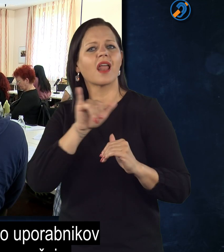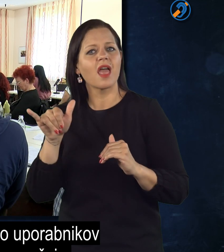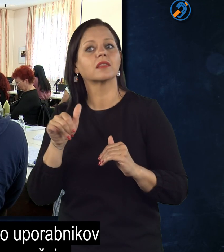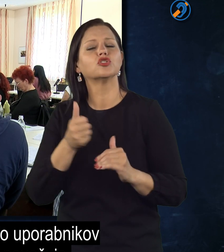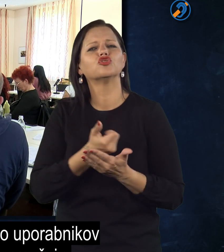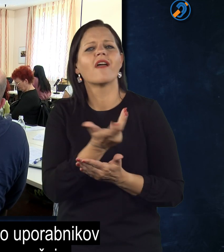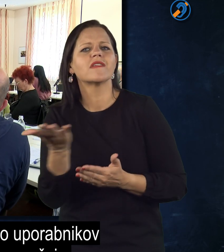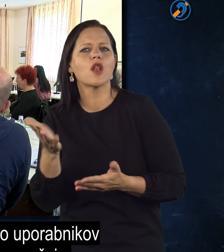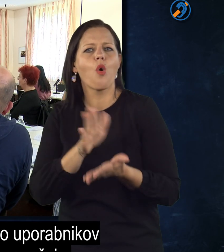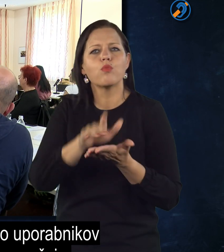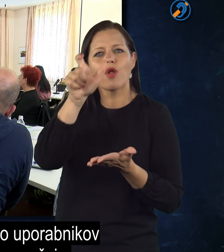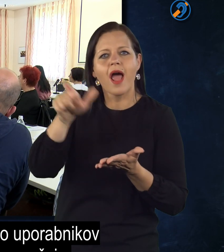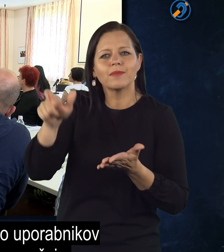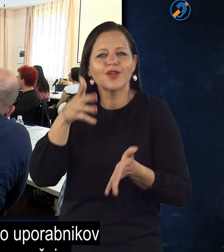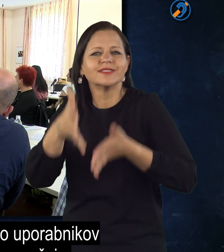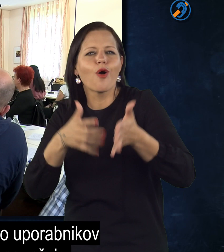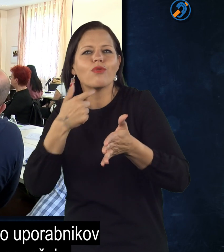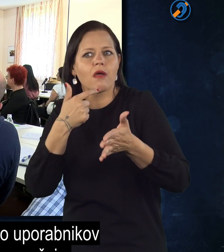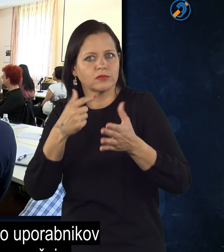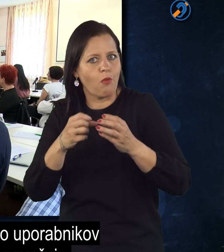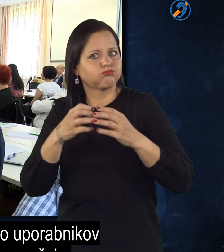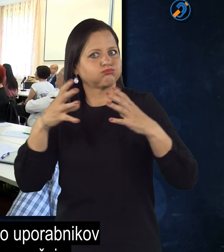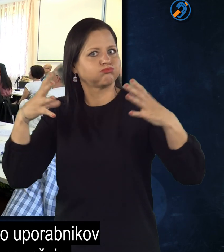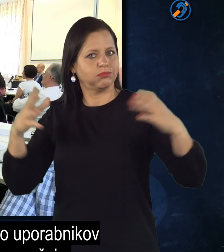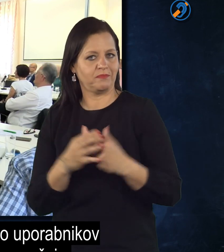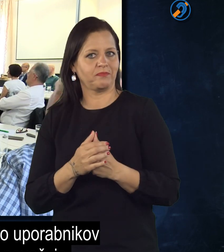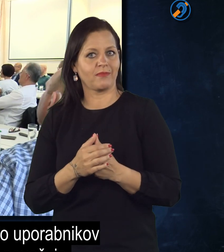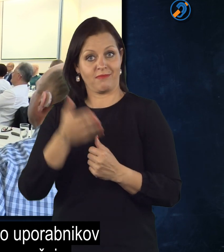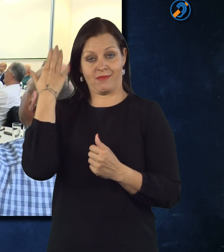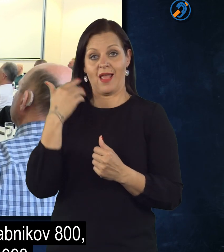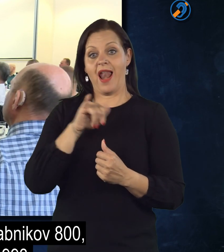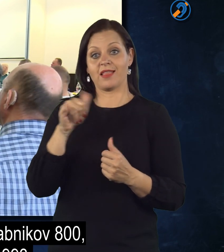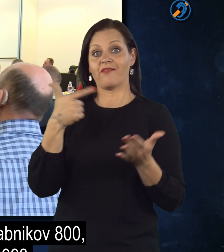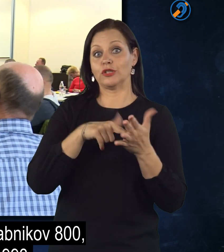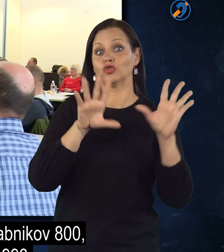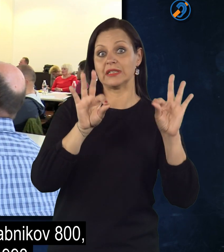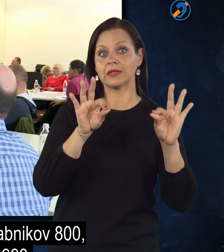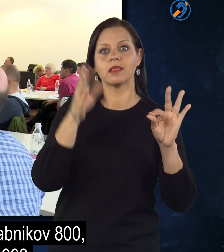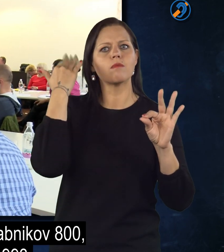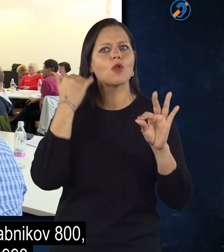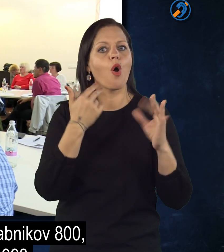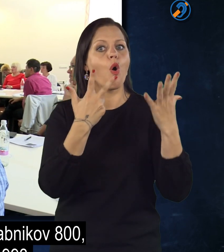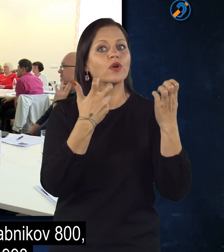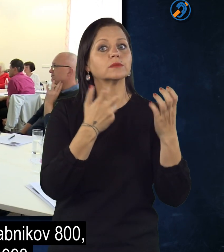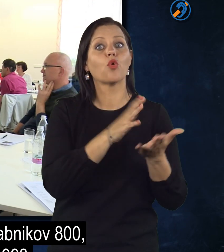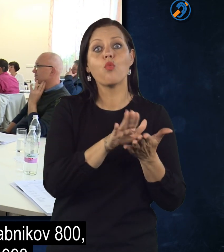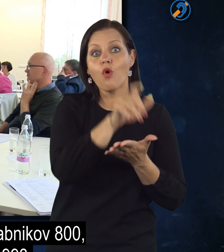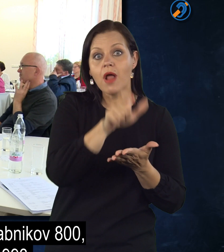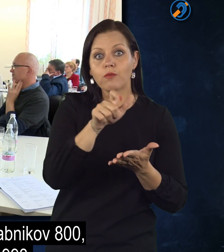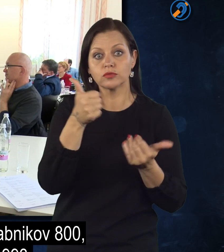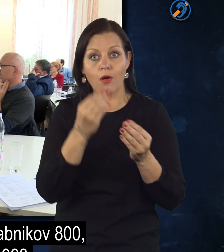V zadnjih letih se število uporabnikov znakovnega jezika povečuje. Če je bilo leta 2010